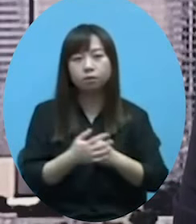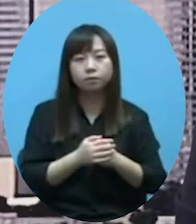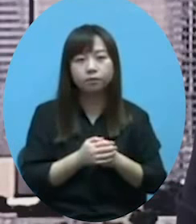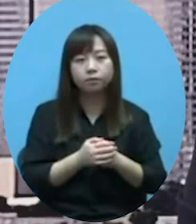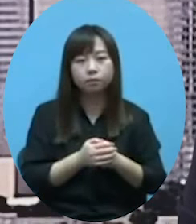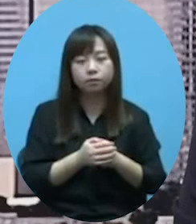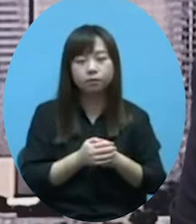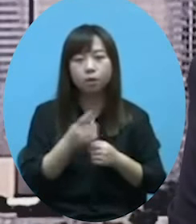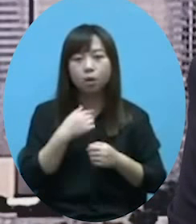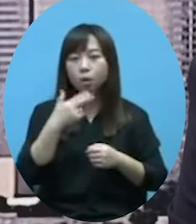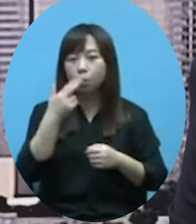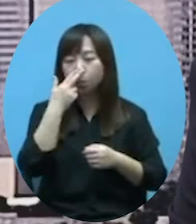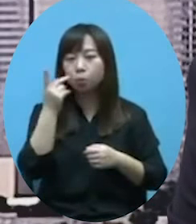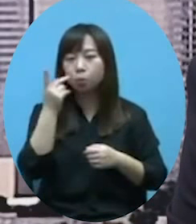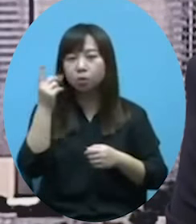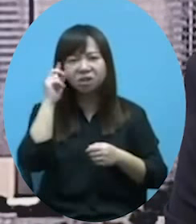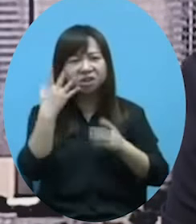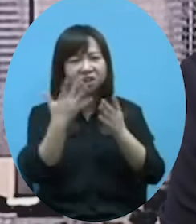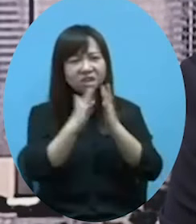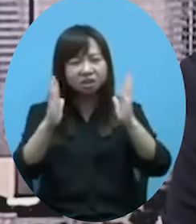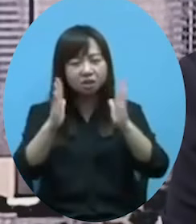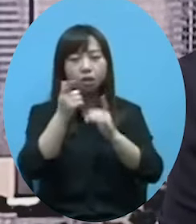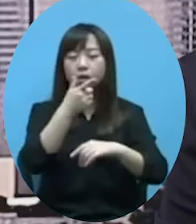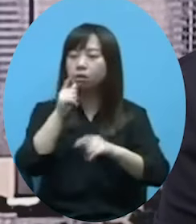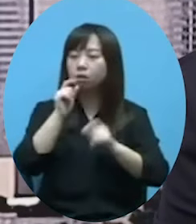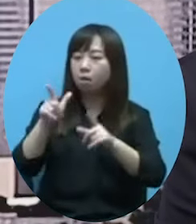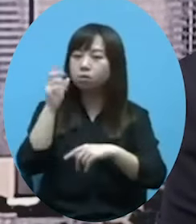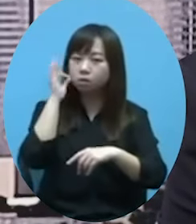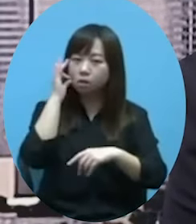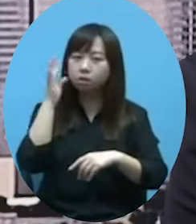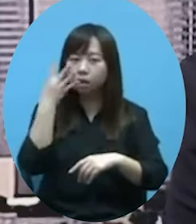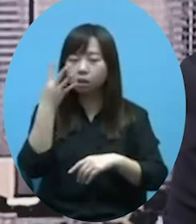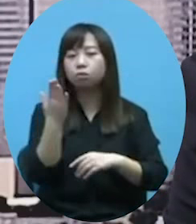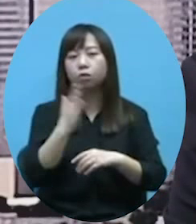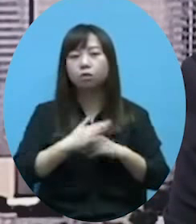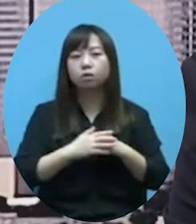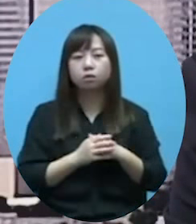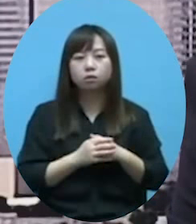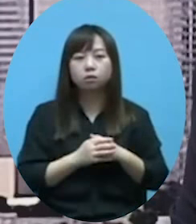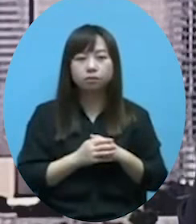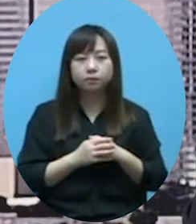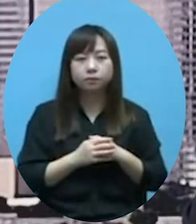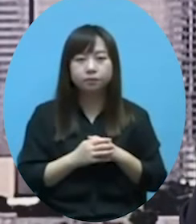我想三至四天是了 三至四天是了 三至天我